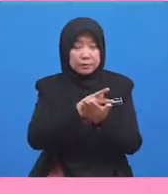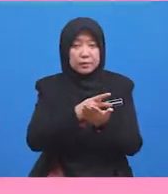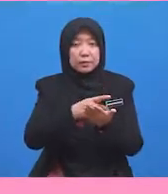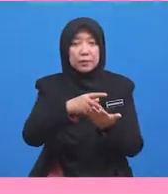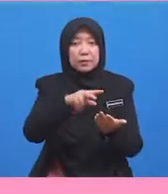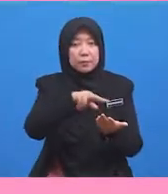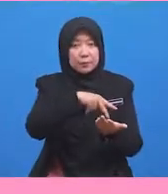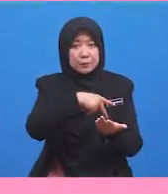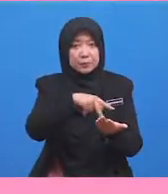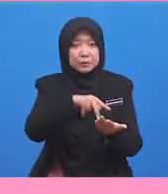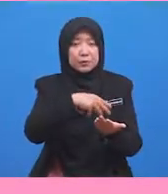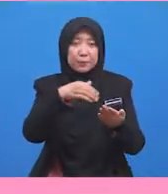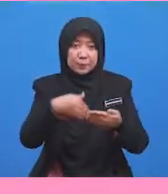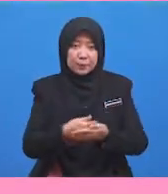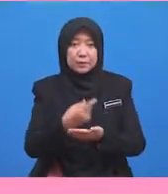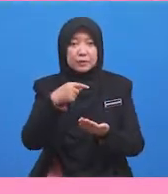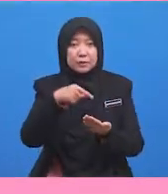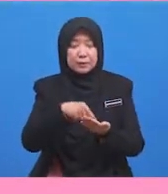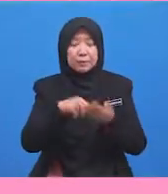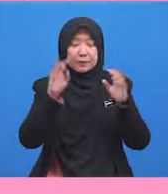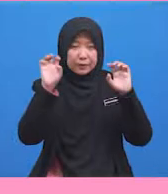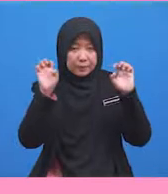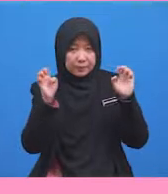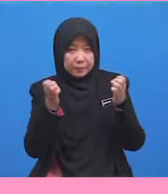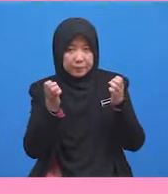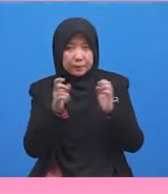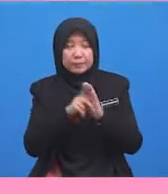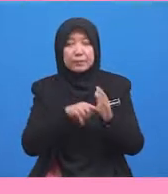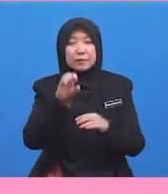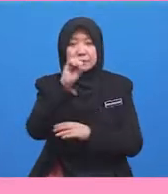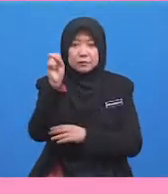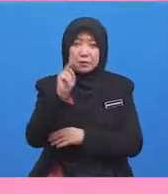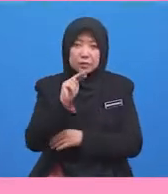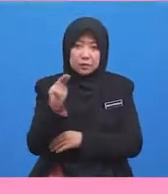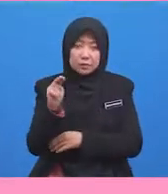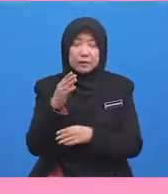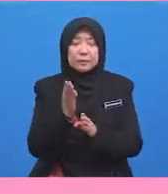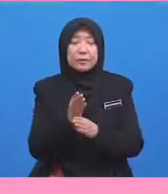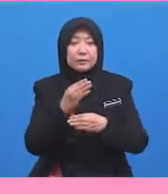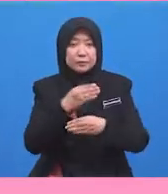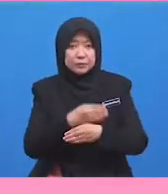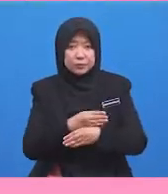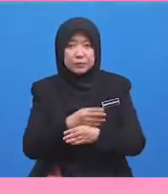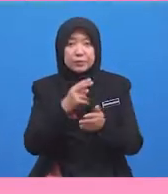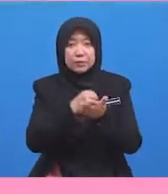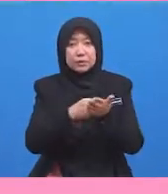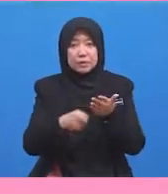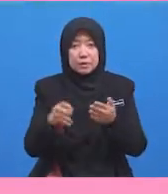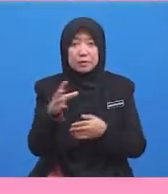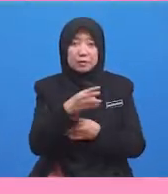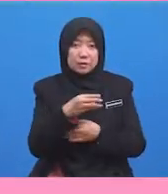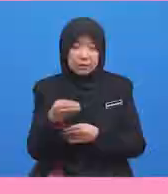antarnya ialah tema dan persoalan bentuk nilai dan